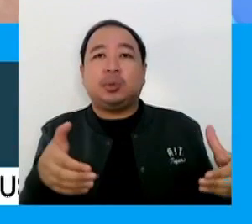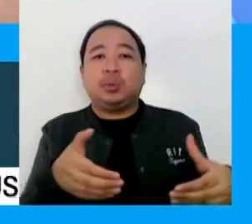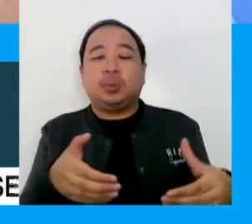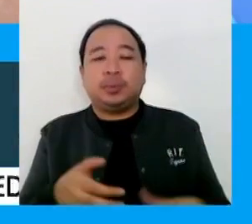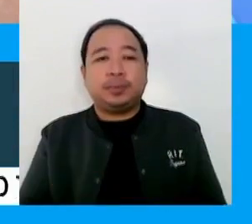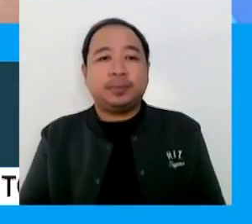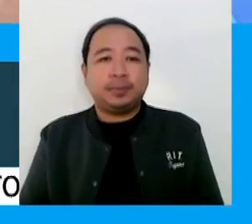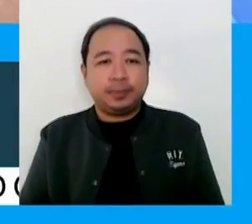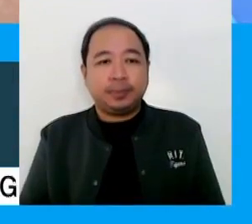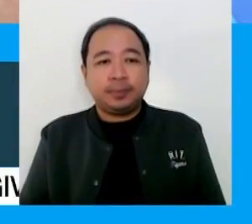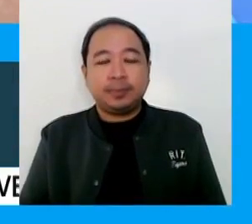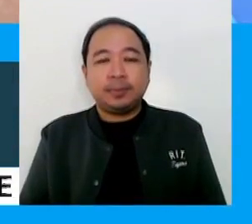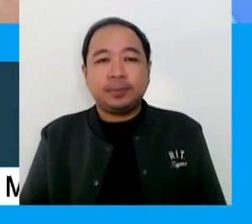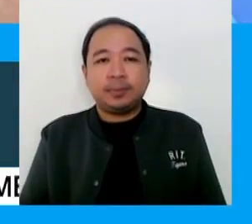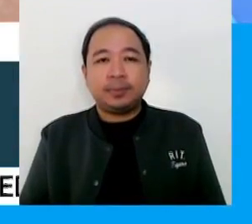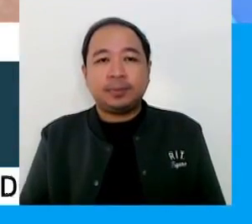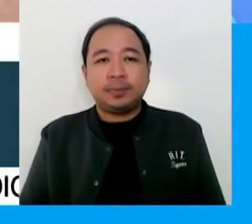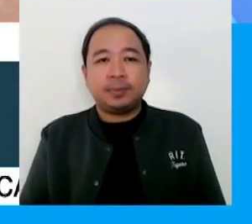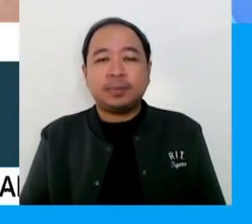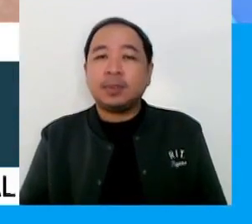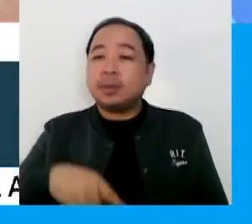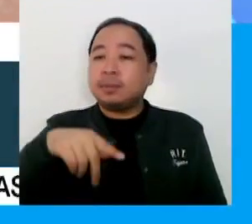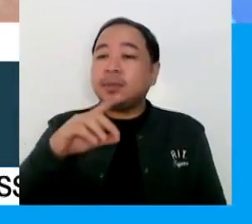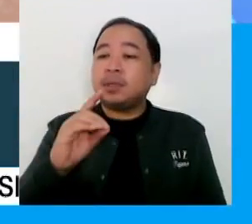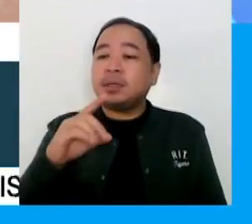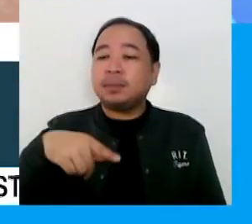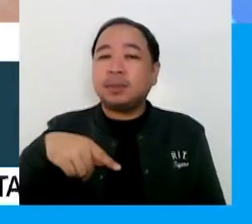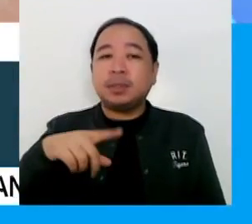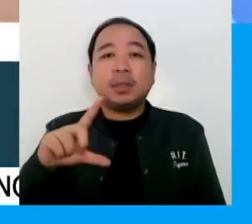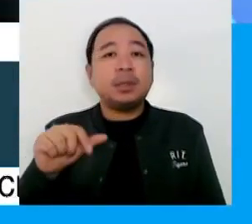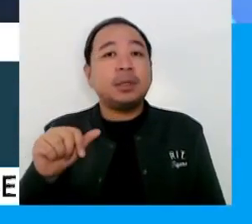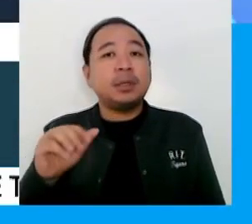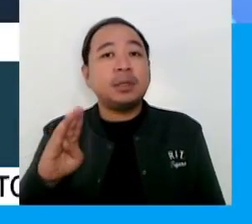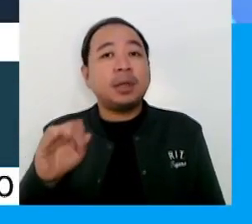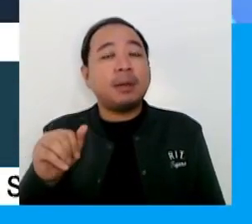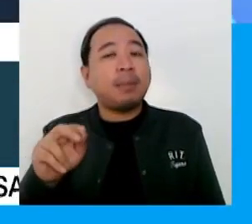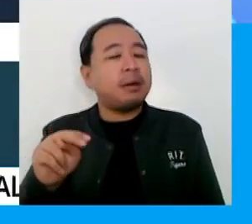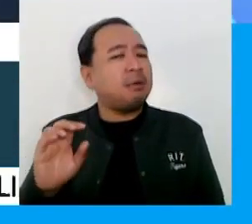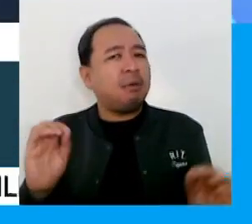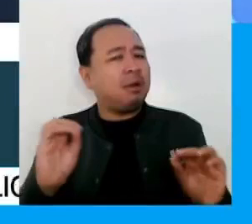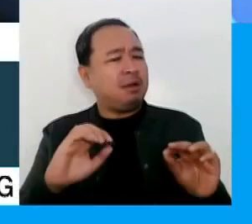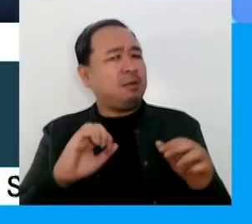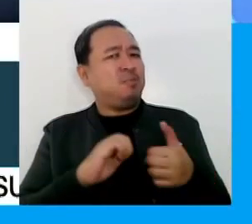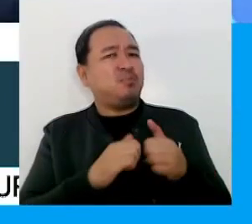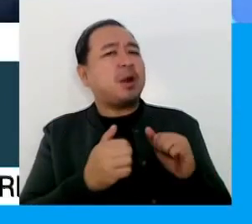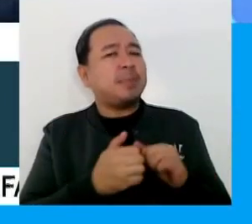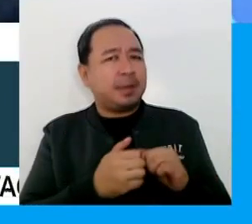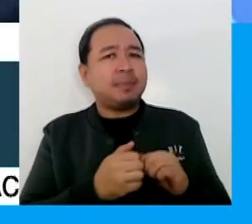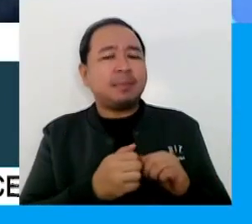Wala naman pong problema sa PDP Laban at katunayan, inihayag naman po namin yung suporta